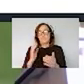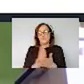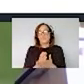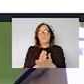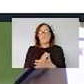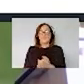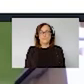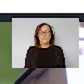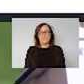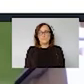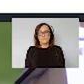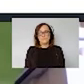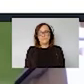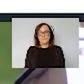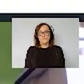Państwo,